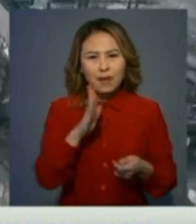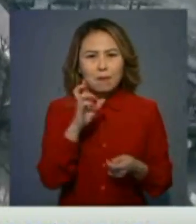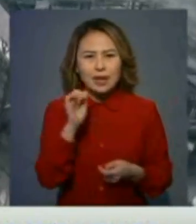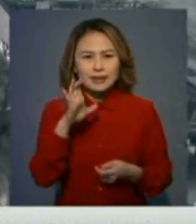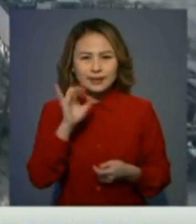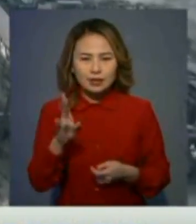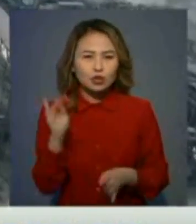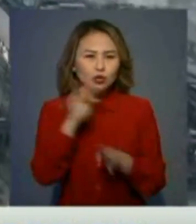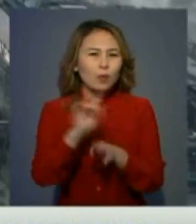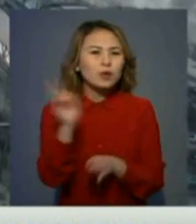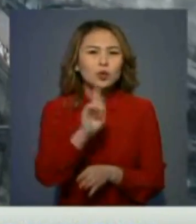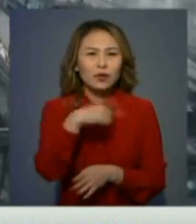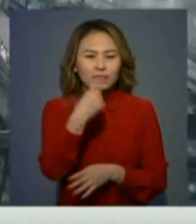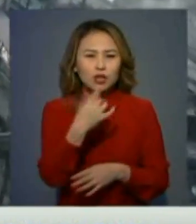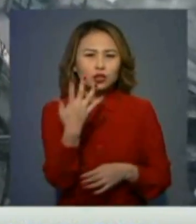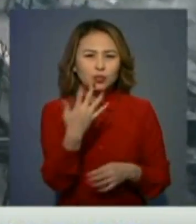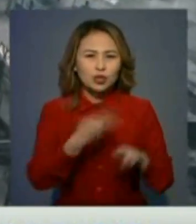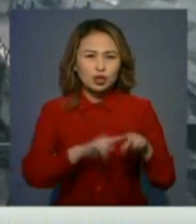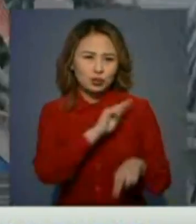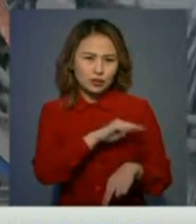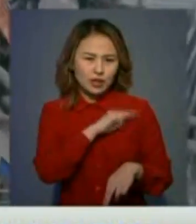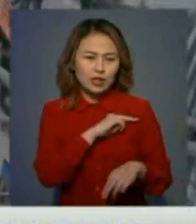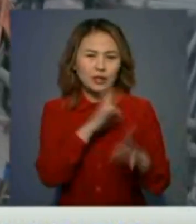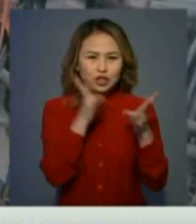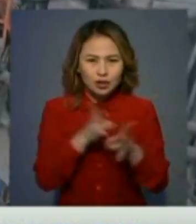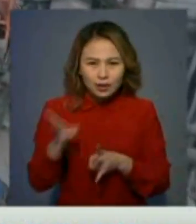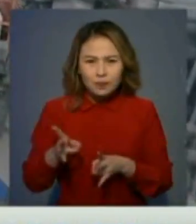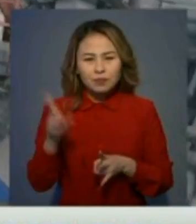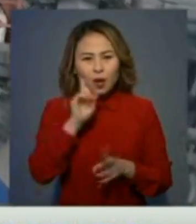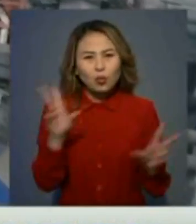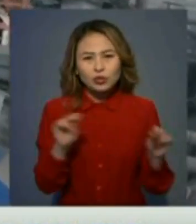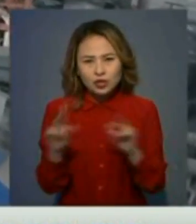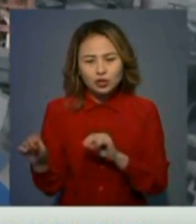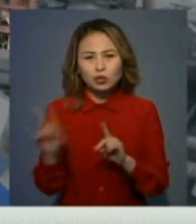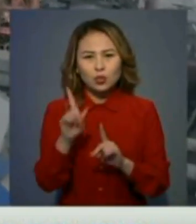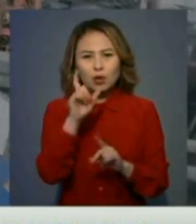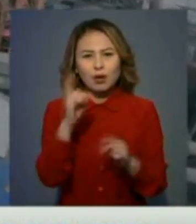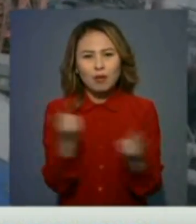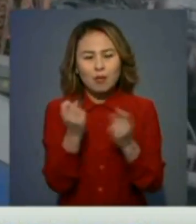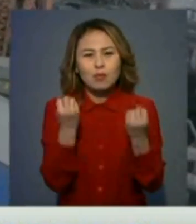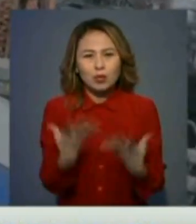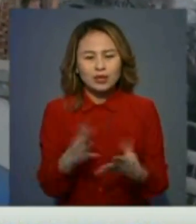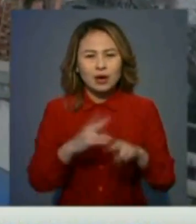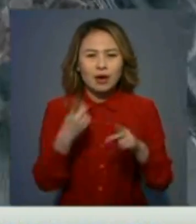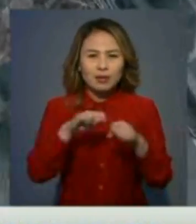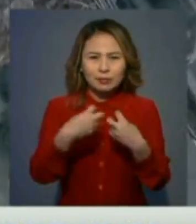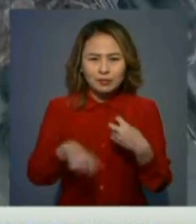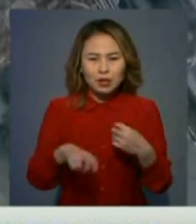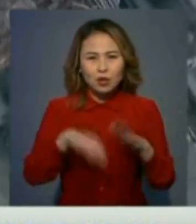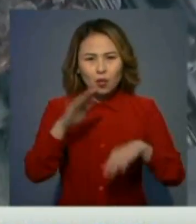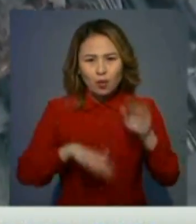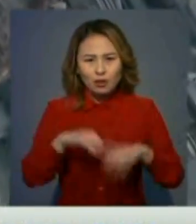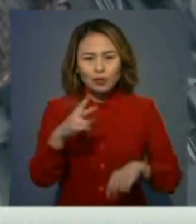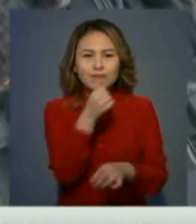Басин. Оның айтуынша, төтенше жағдай кезінде 5 жұмыскер зардап шеккен, абырой болғанда жарақаттары жеңіл. Бірінің саусағы сынса, 2 адамның қолын